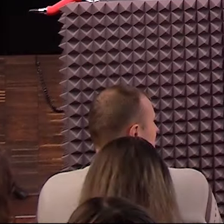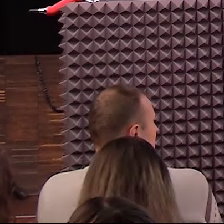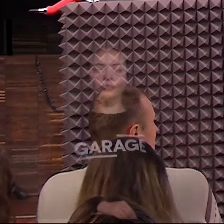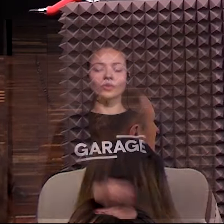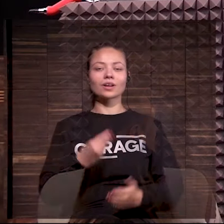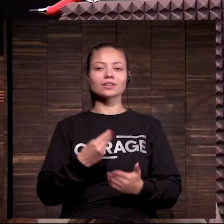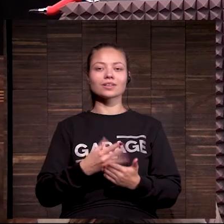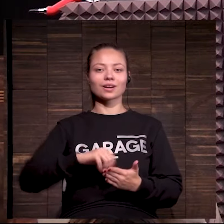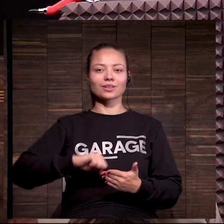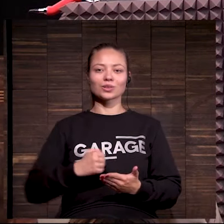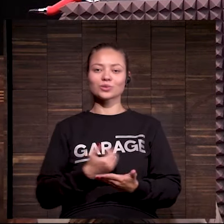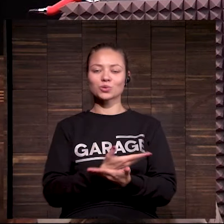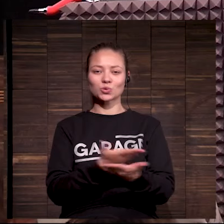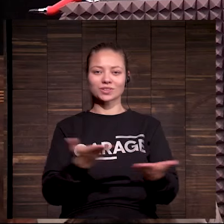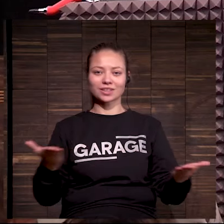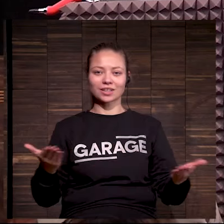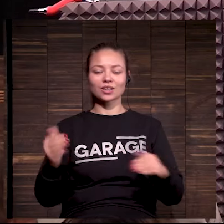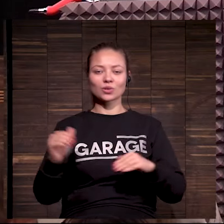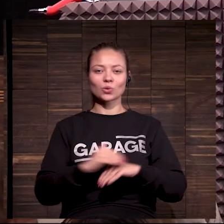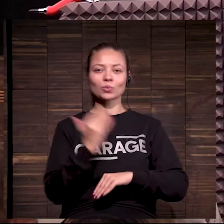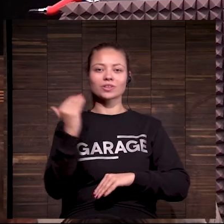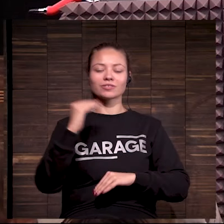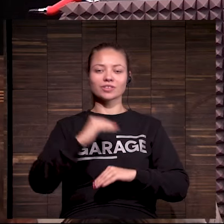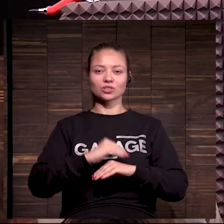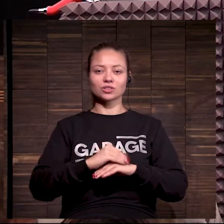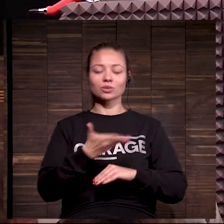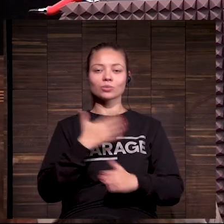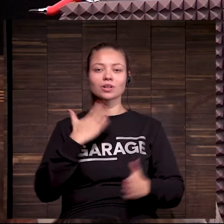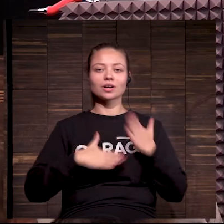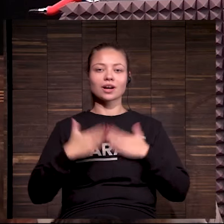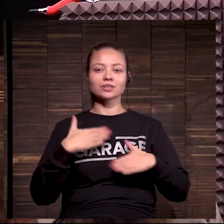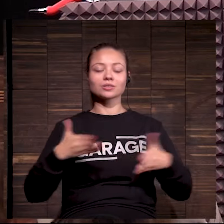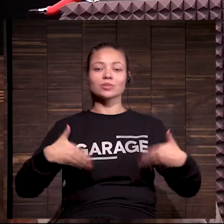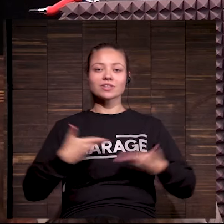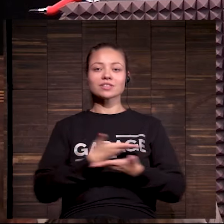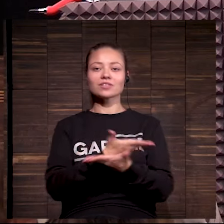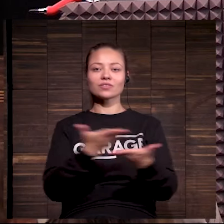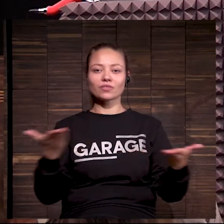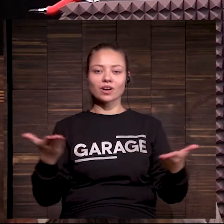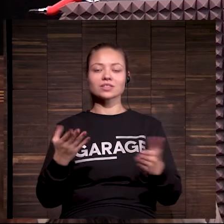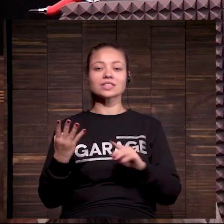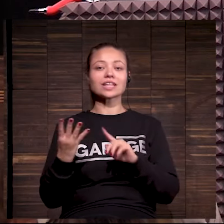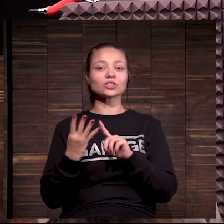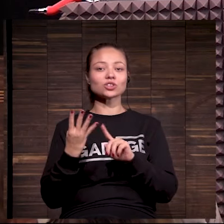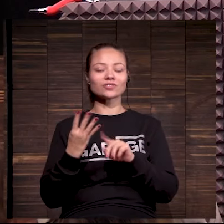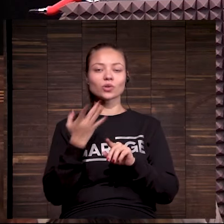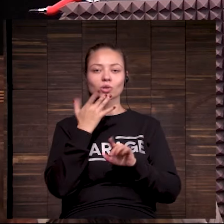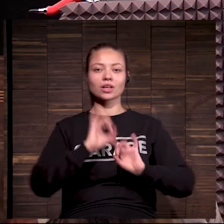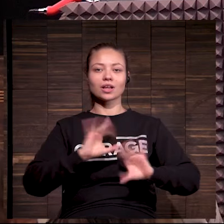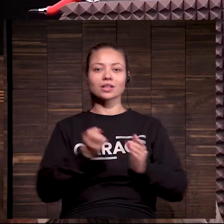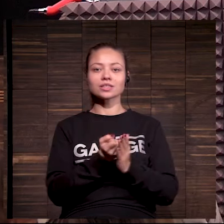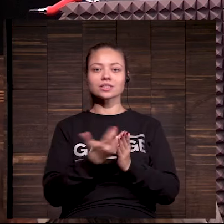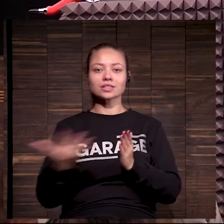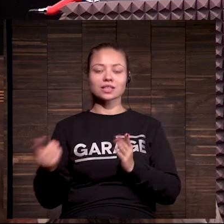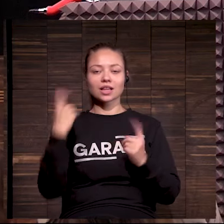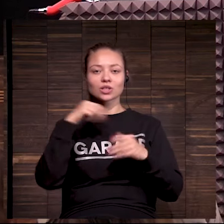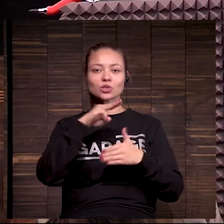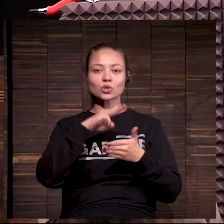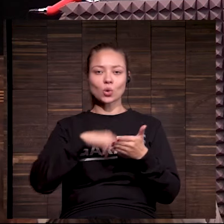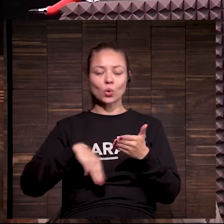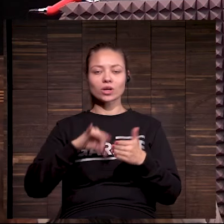дорогие друзья добрый вечер мы рады приветствовать вас на 4 лекции циклы теории